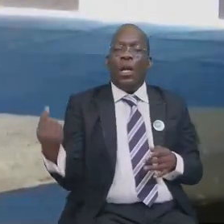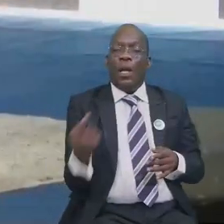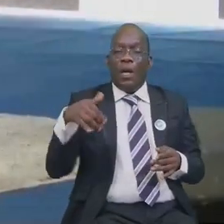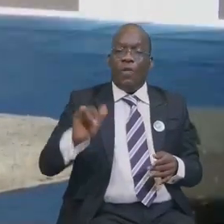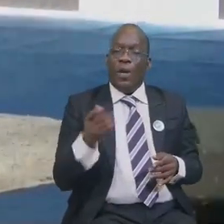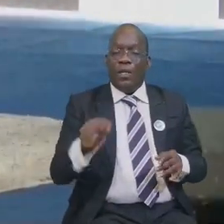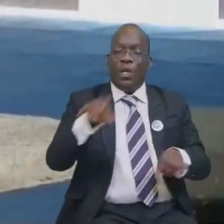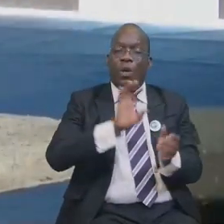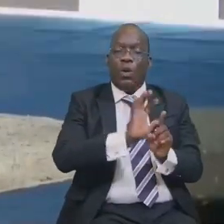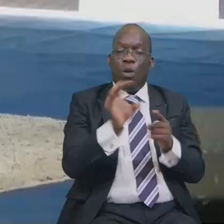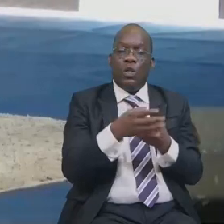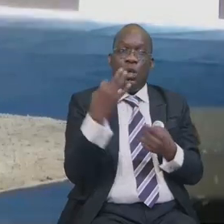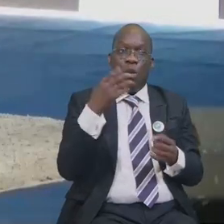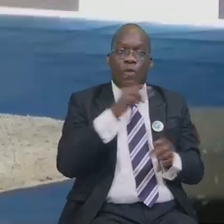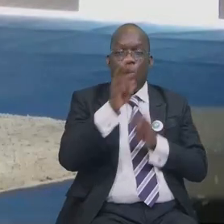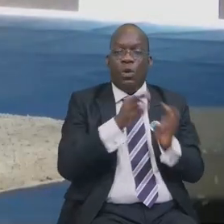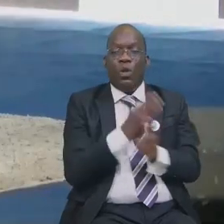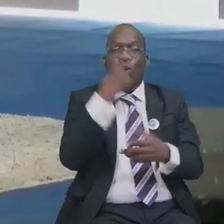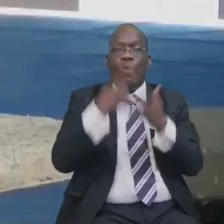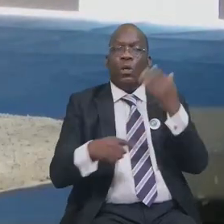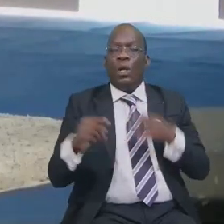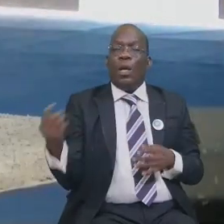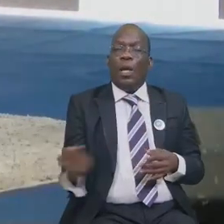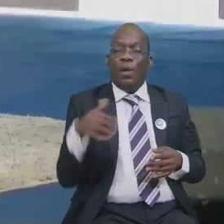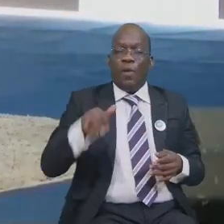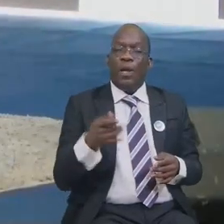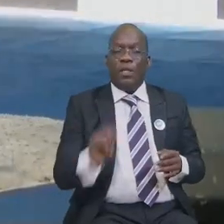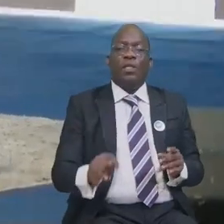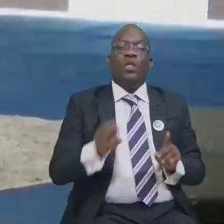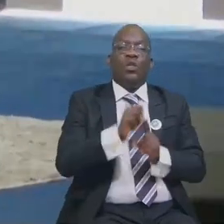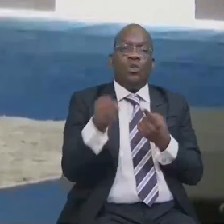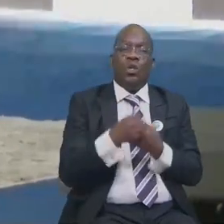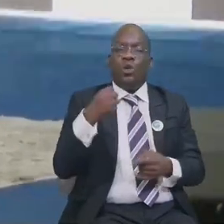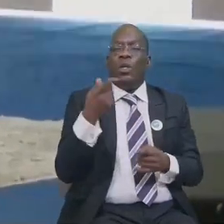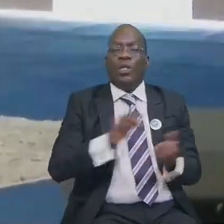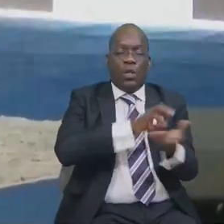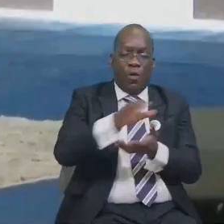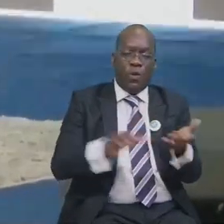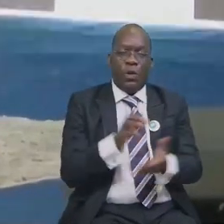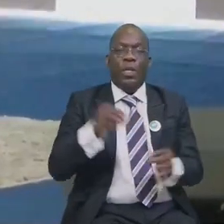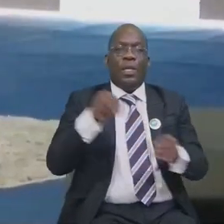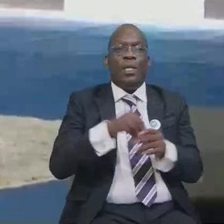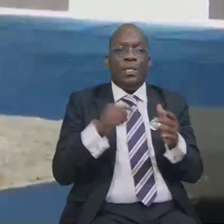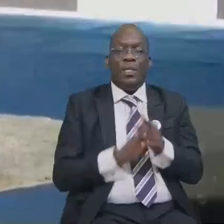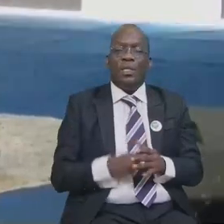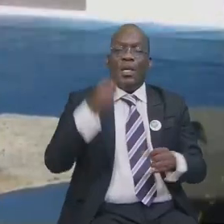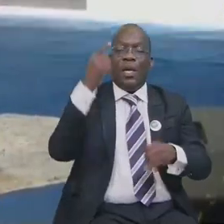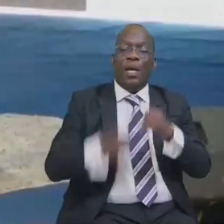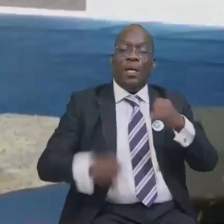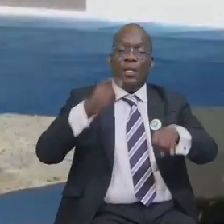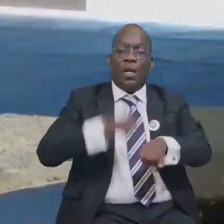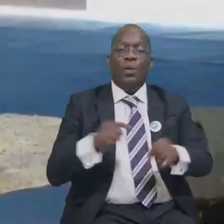le traumatisme, quelle que soit la pression, quelle que soit la situation, dans cette fin des temps, ce